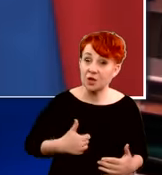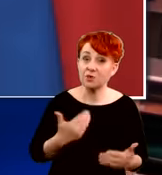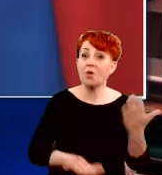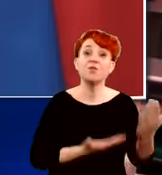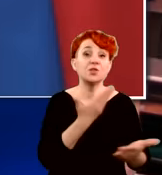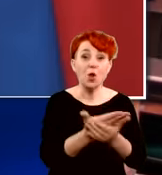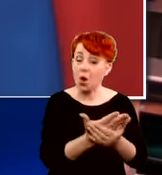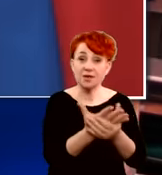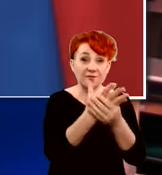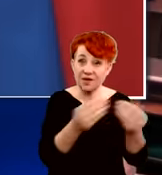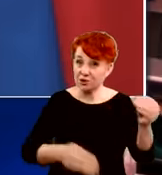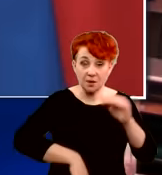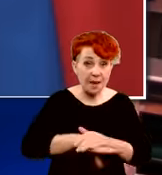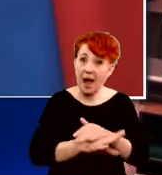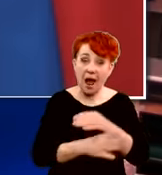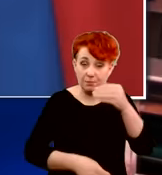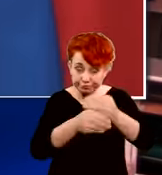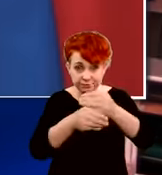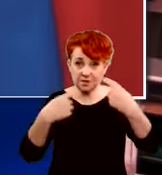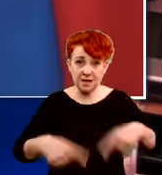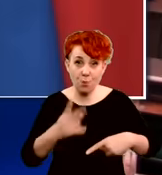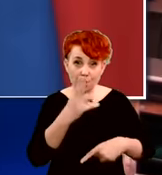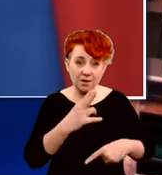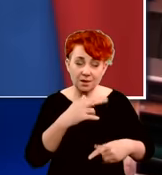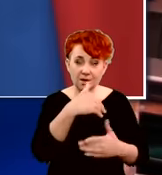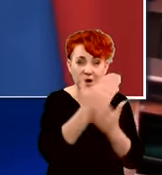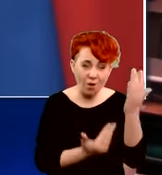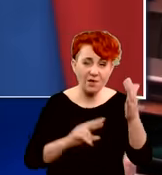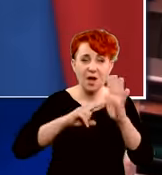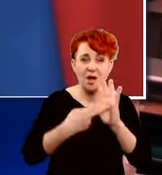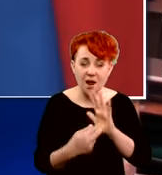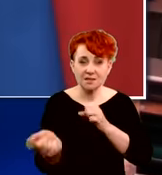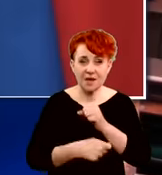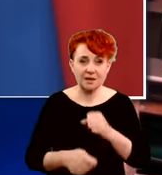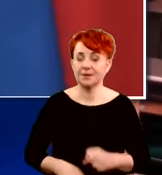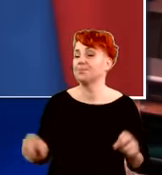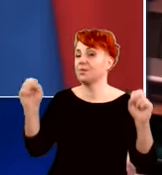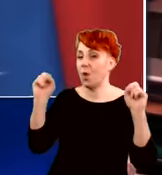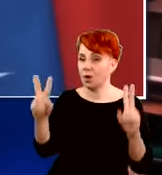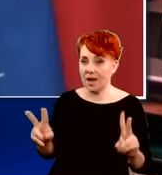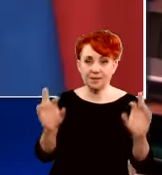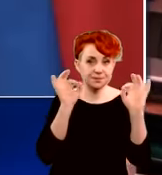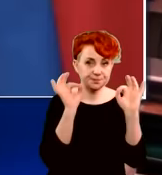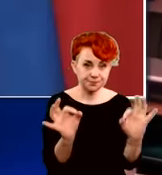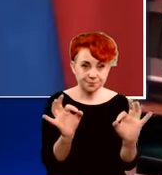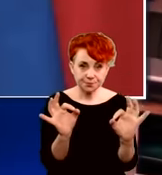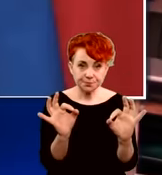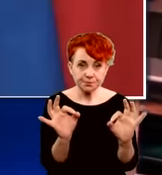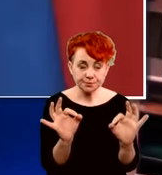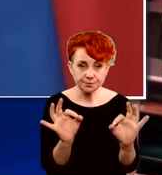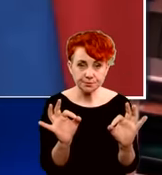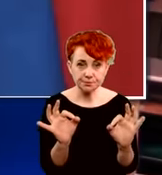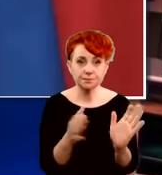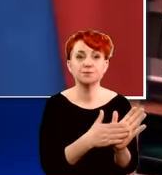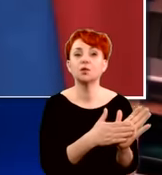załącza się do pociągu z rejestru karnego. Natomiast w tej chwili, jeżeli... Okej, okay, ale panie pośle, dobrze, to idźmy dalej